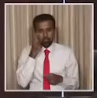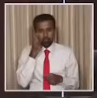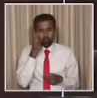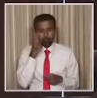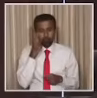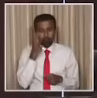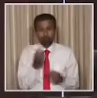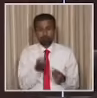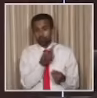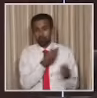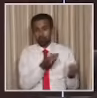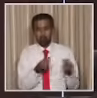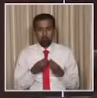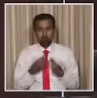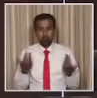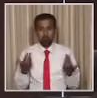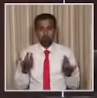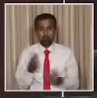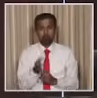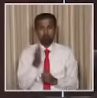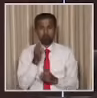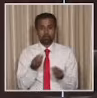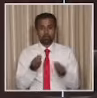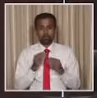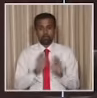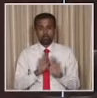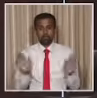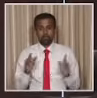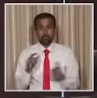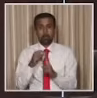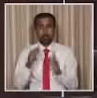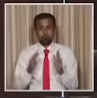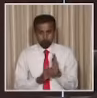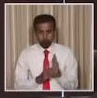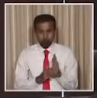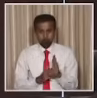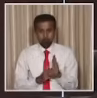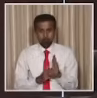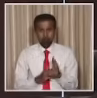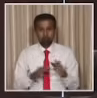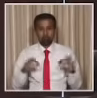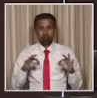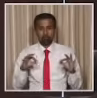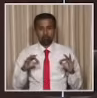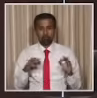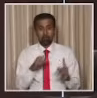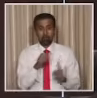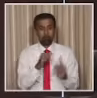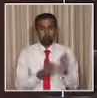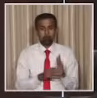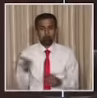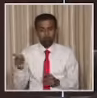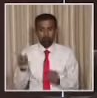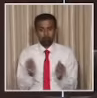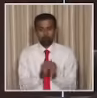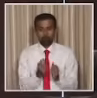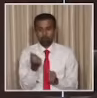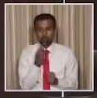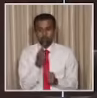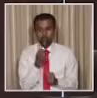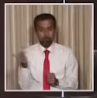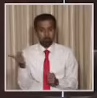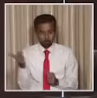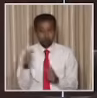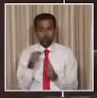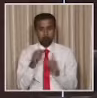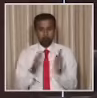අපි එදා බාරගත්තේ එදා ජනාධිපතිකම දෙන්න නෙමෙයි කතා කරේ මතක තියාගන්න. අගමැතිකම අගමැති කියන්නේ මේ රූකඩ. අද මේ අගමැතිවරයා කරන වැඩක් කියන්නේ අපිට. මේ